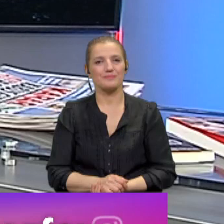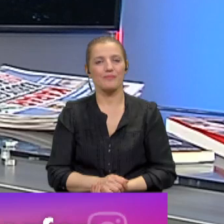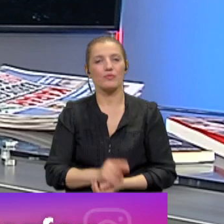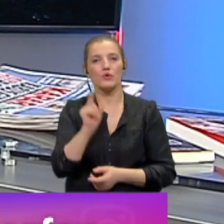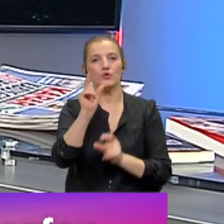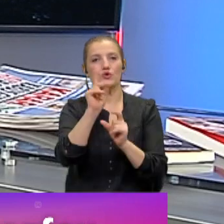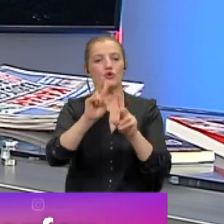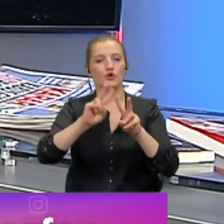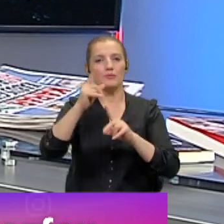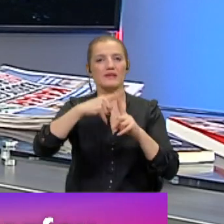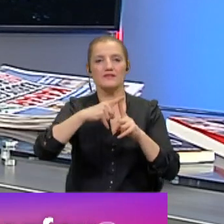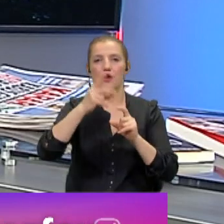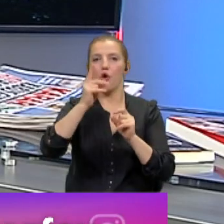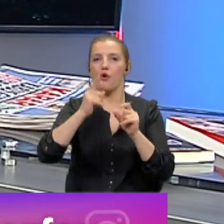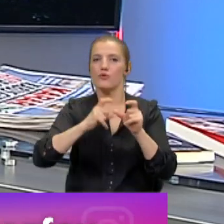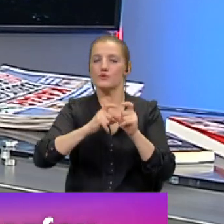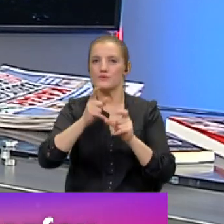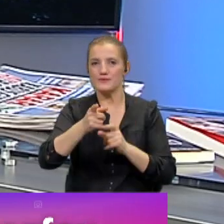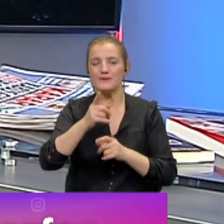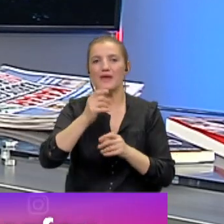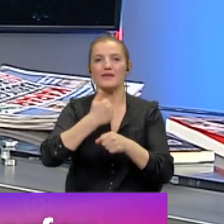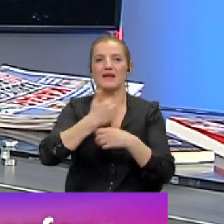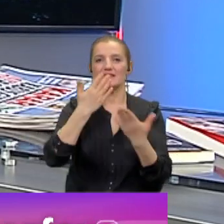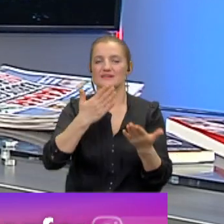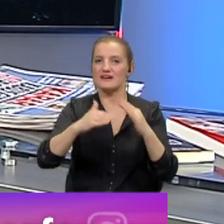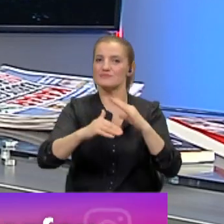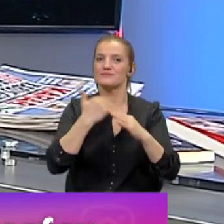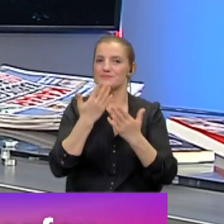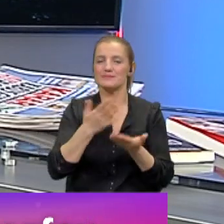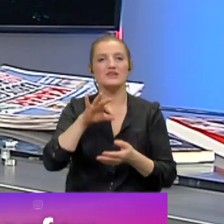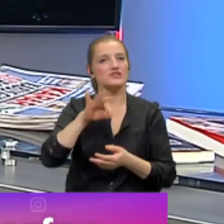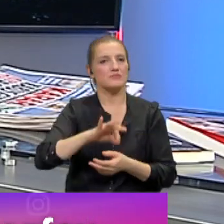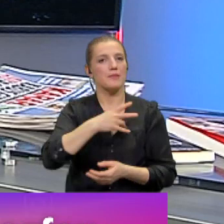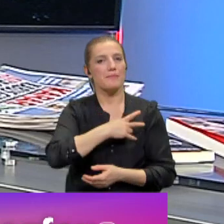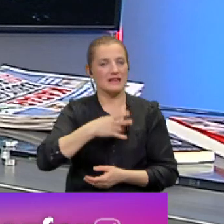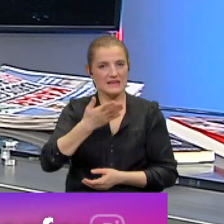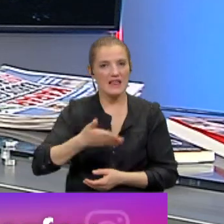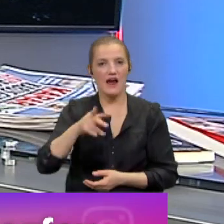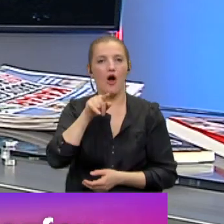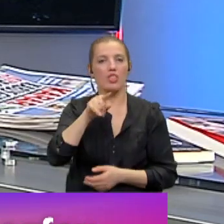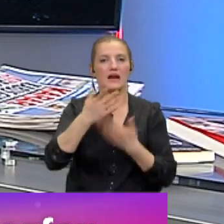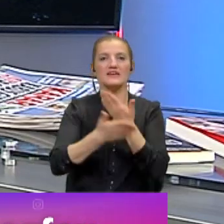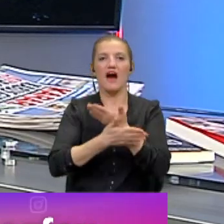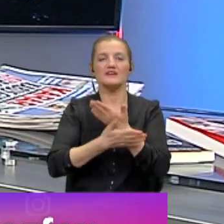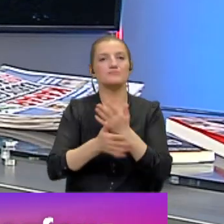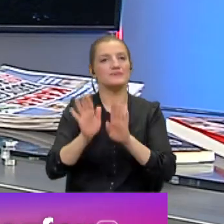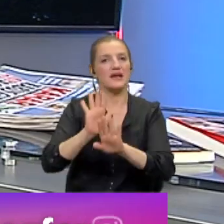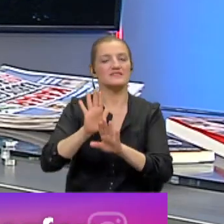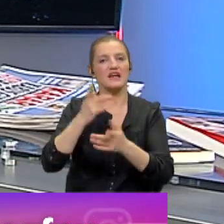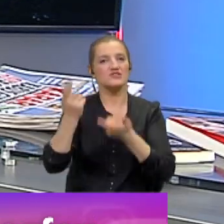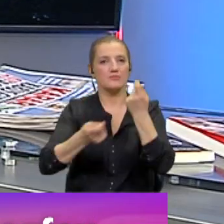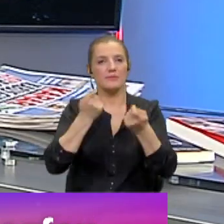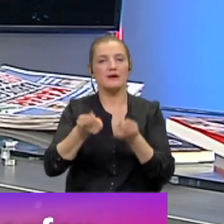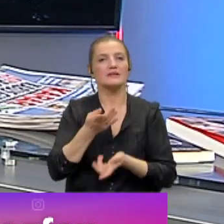Ümit öğüt Günaydınlar size de selamlarımızı ilet elim şimdi belediyeler ve onların yardım çabalarından sonra